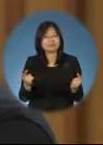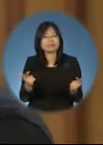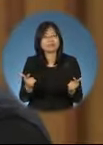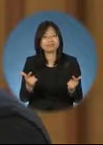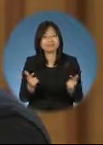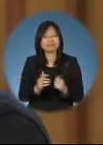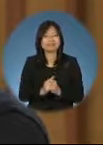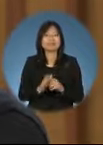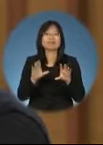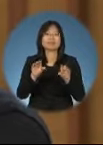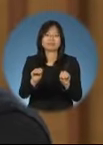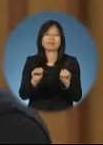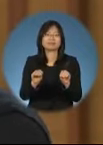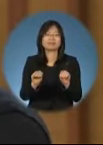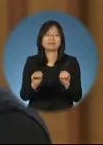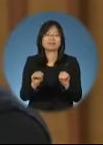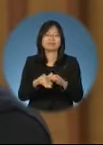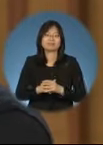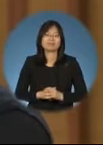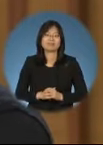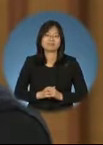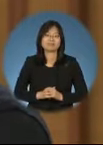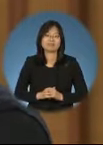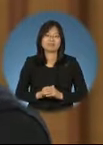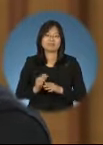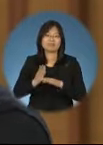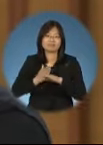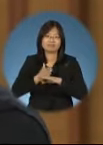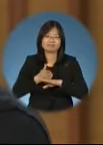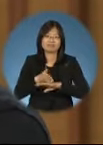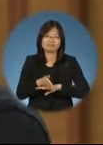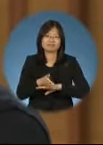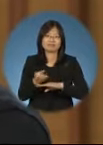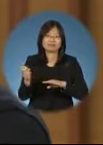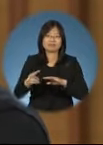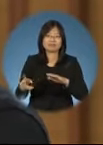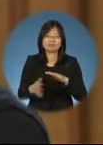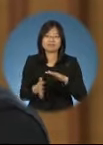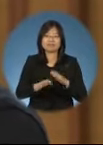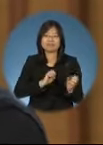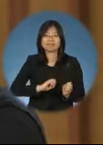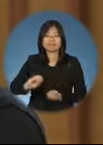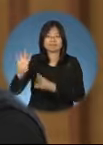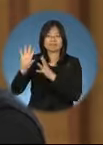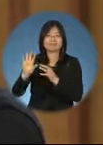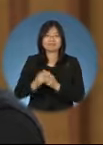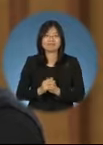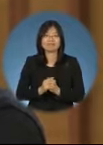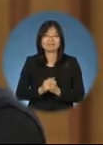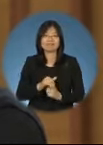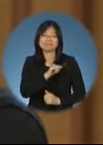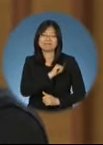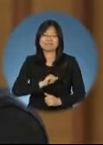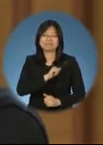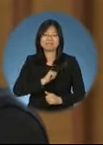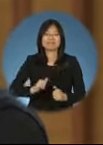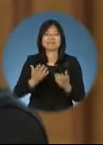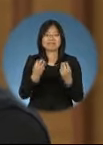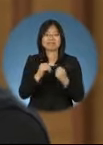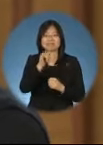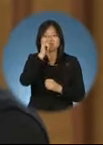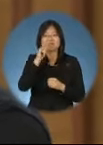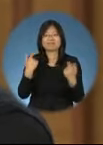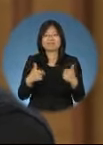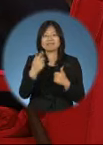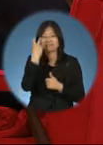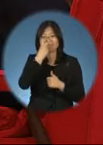또 스톱 시켜서 슬로우 아니면 비우고 절제를 많이 하죠. 항상